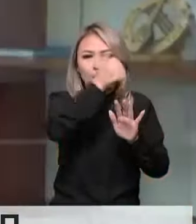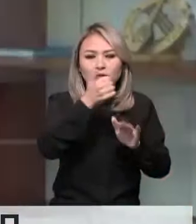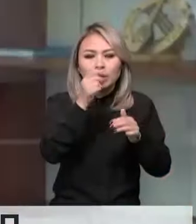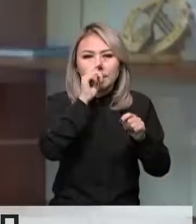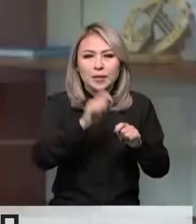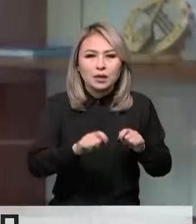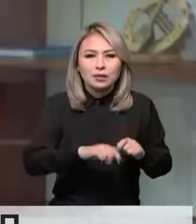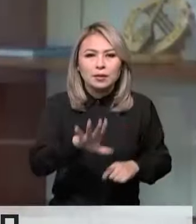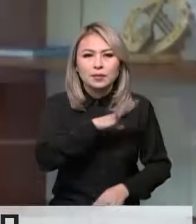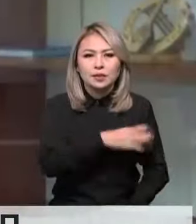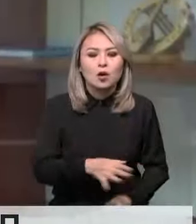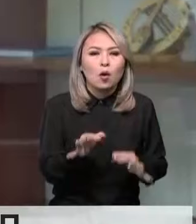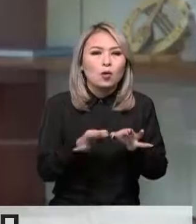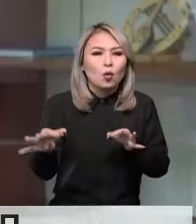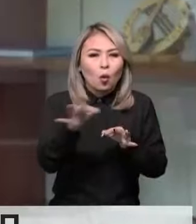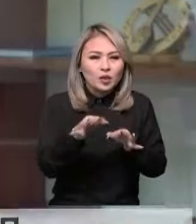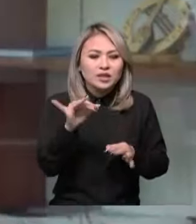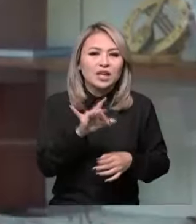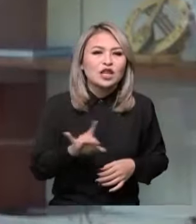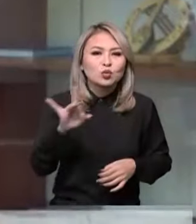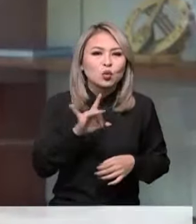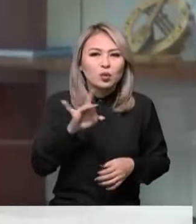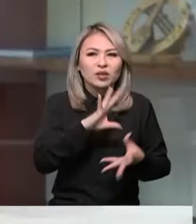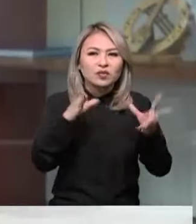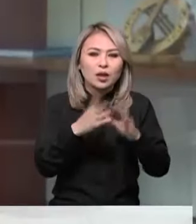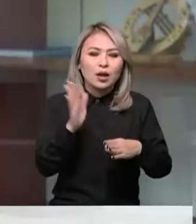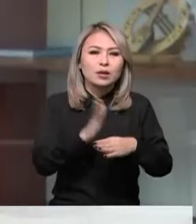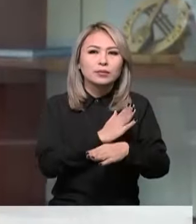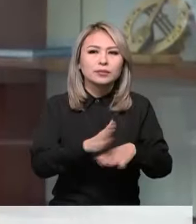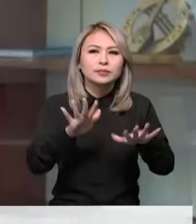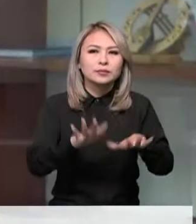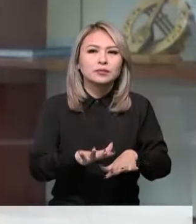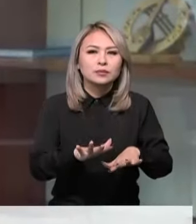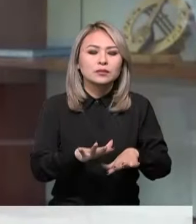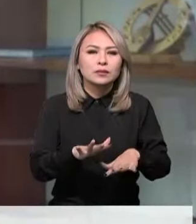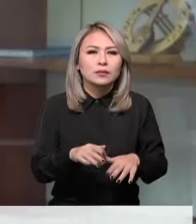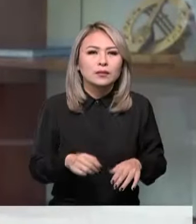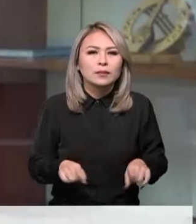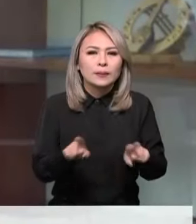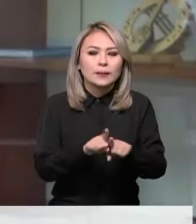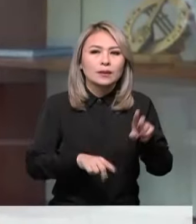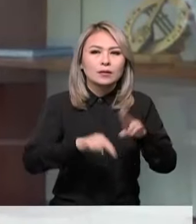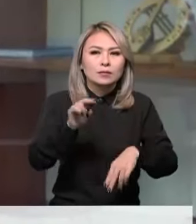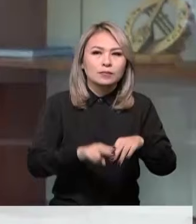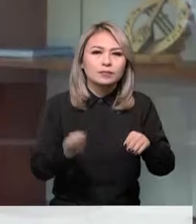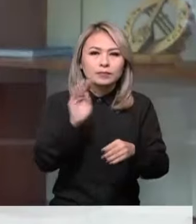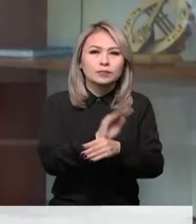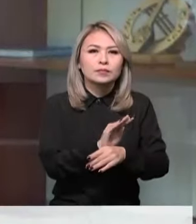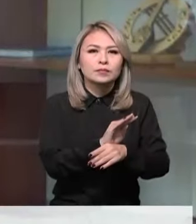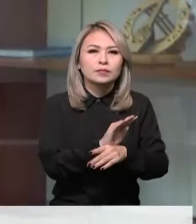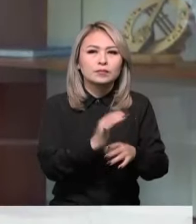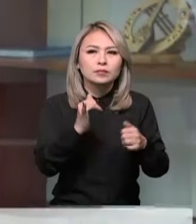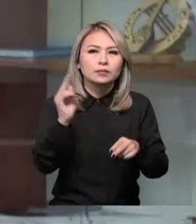жүргізген. Республикалық облыстық маңызды жолдардан бөлек қала елді мекен көшелерінің құрылысын орташа немесе күрделі